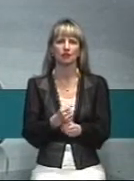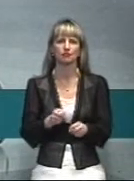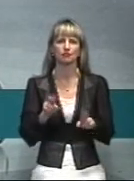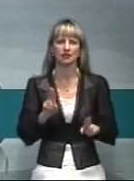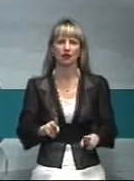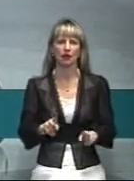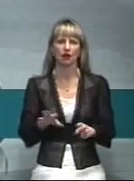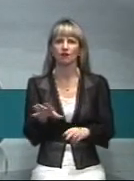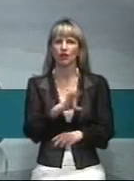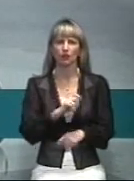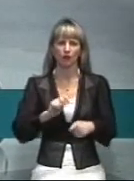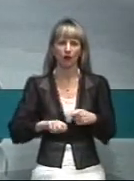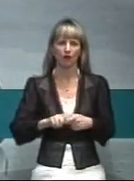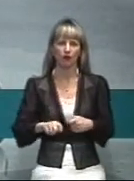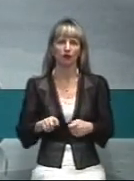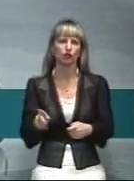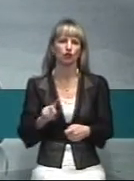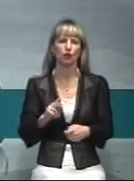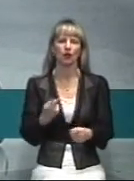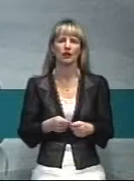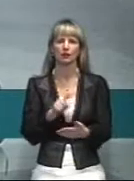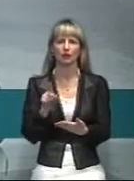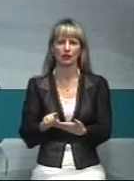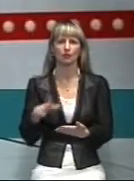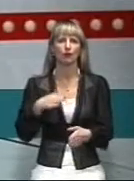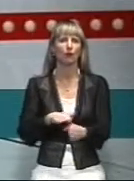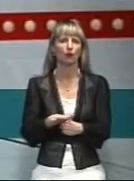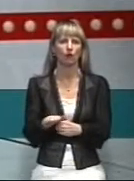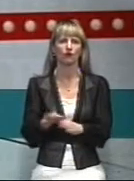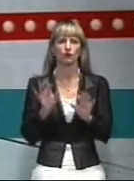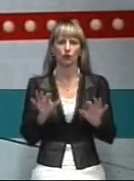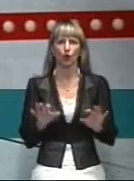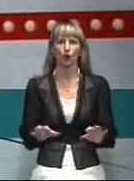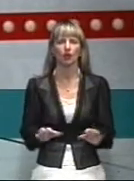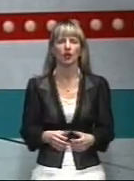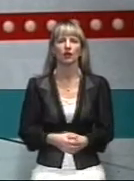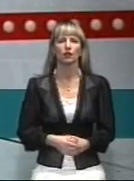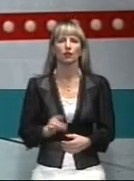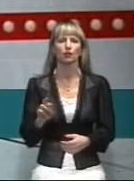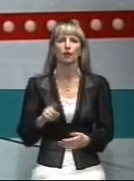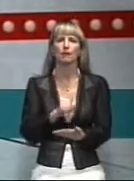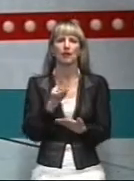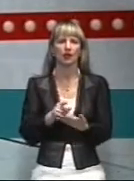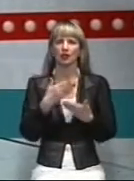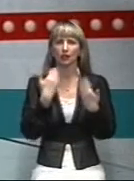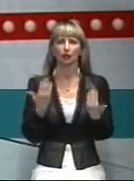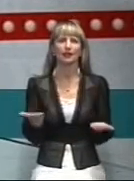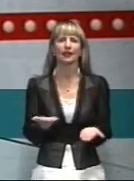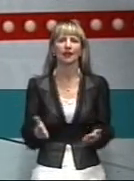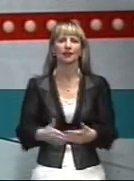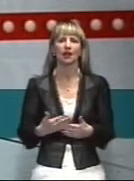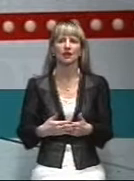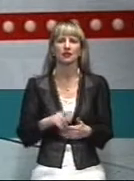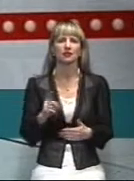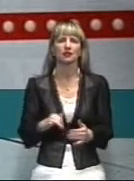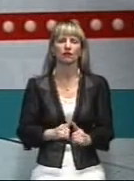їхнє використання було абсолютно законним і не виникало жодних запитань. Пане Володимир, а які покарання за